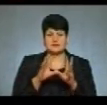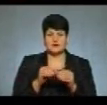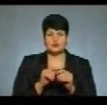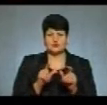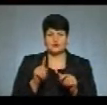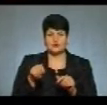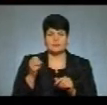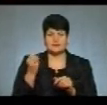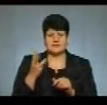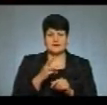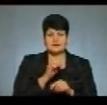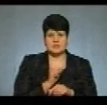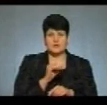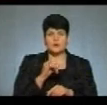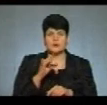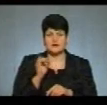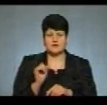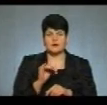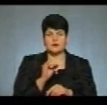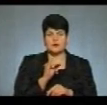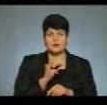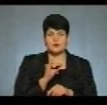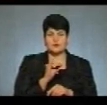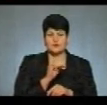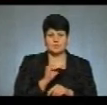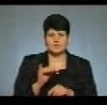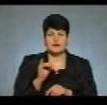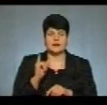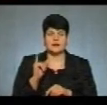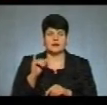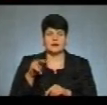номер 13 імені Андрія Юркевича Юлія Ільчишин.